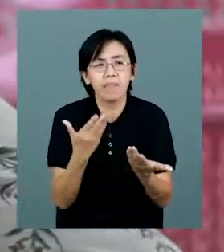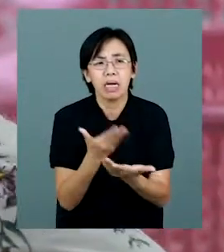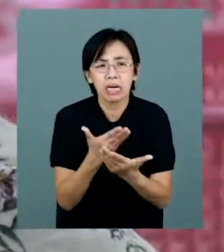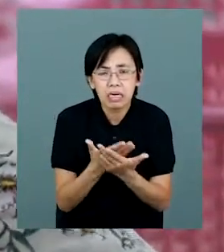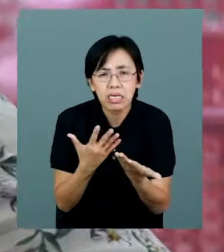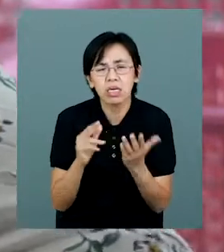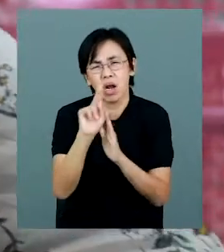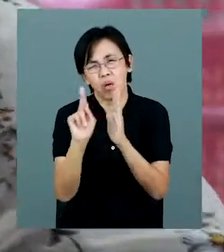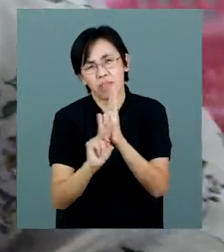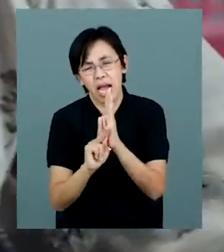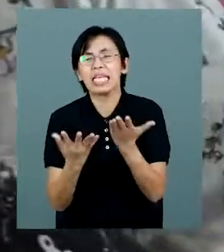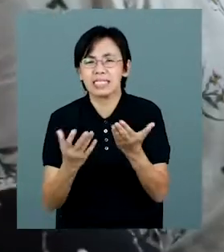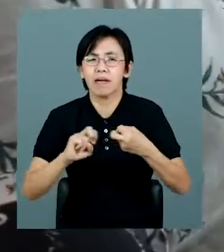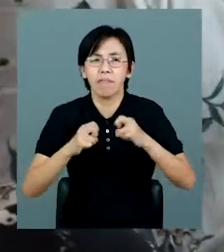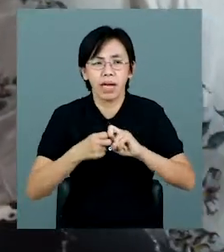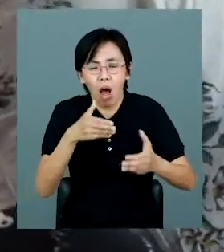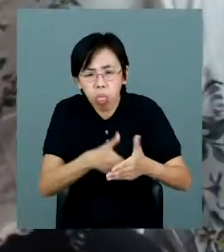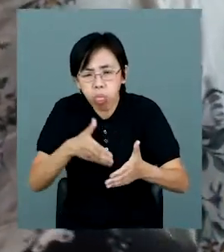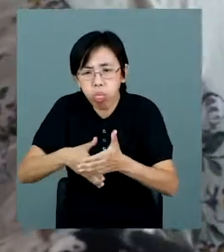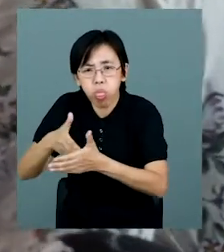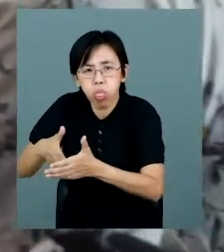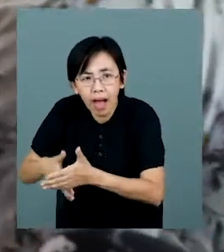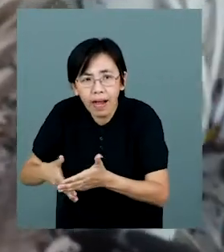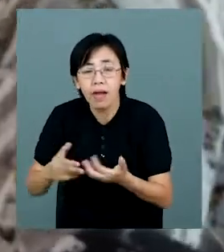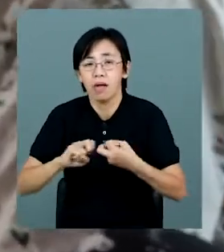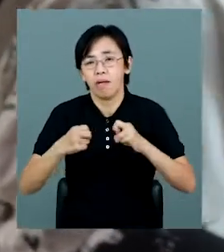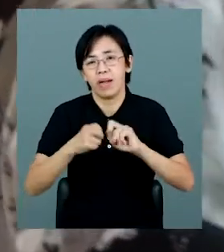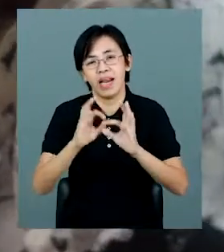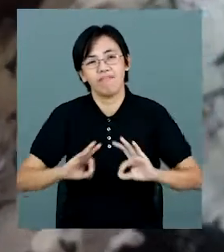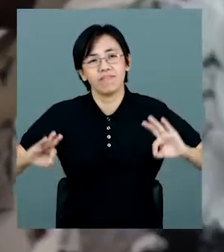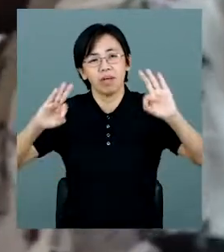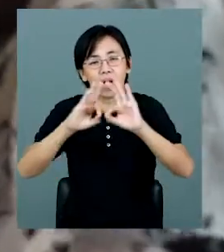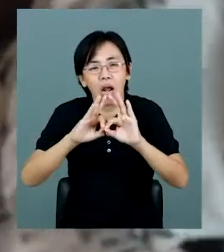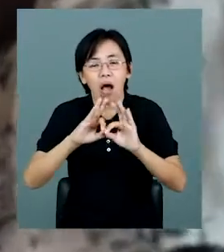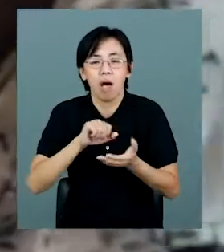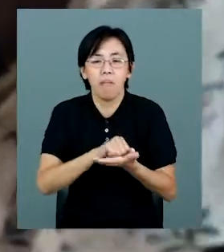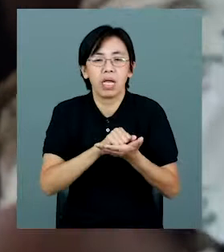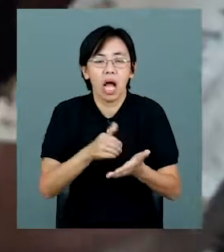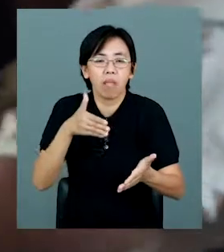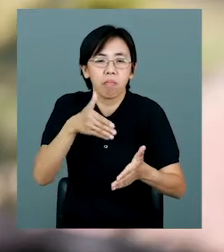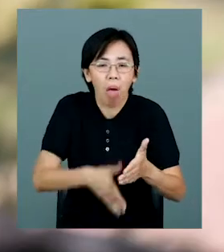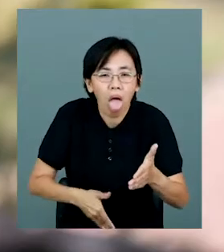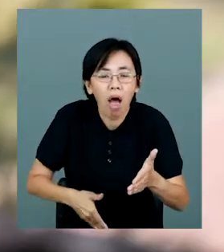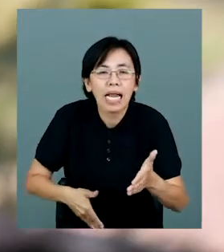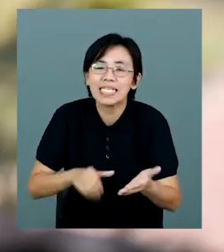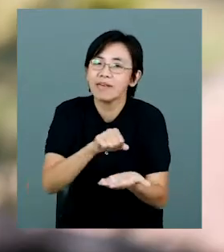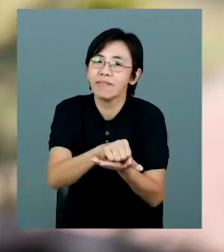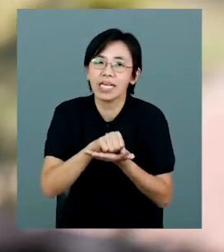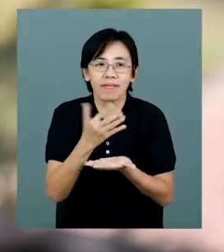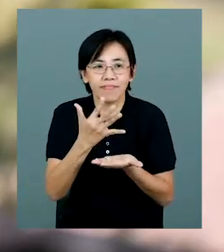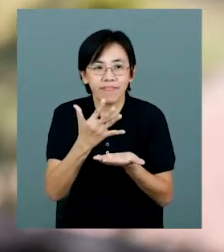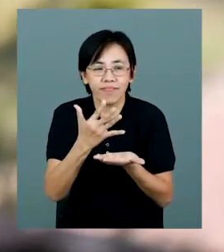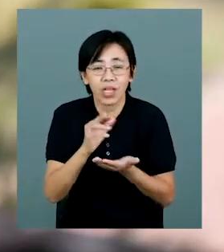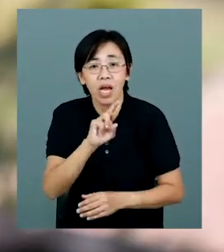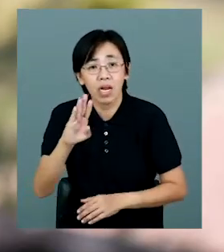าสถานะทางกฎหมายอะไรอย่างเงี้ยค่ะปัจจัยต่างๆเหล่านี้มันก็เป็นสาเหตุที่ทำให้เขาเข้าไม่ถึงบริการซึ่งรวมถึงตัวระบบสุขภาพเ